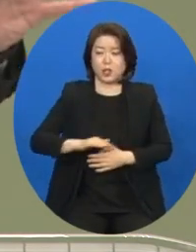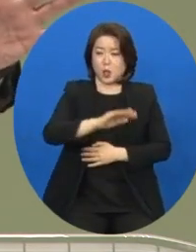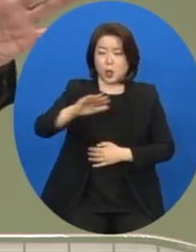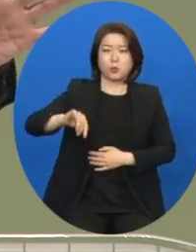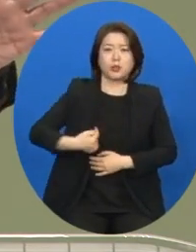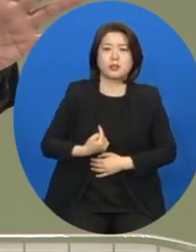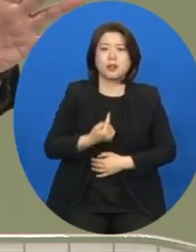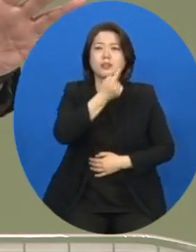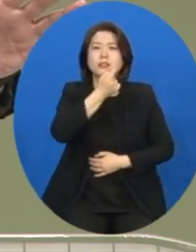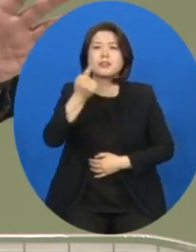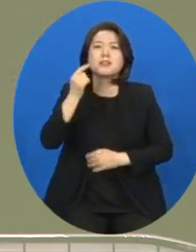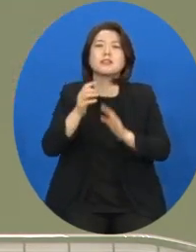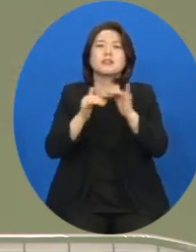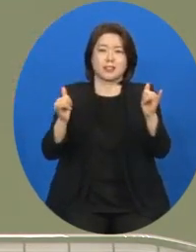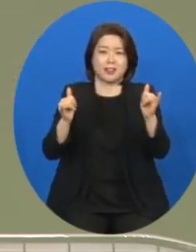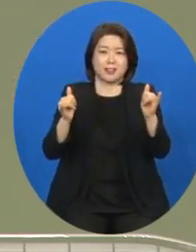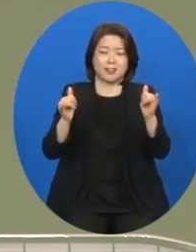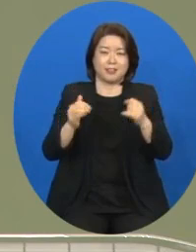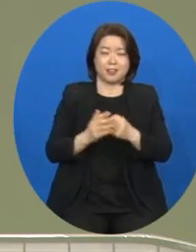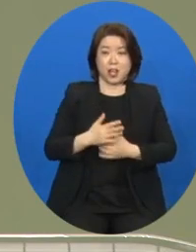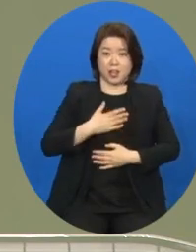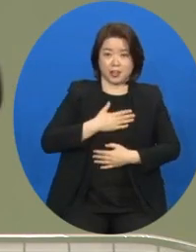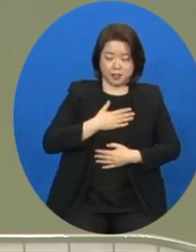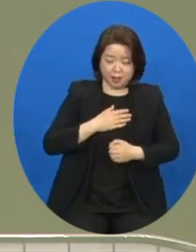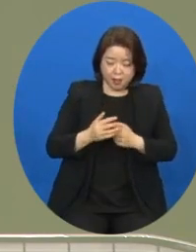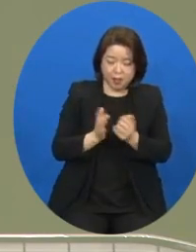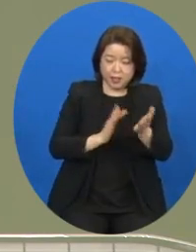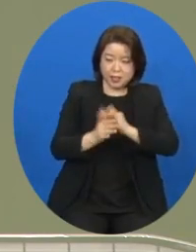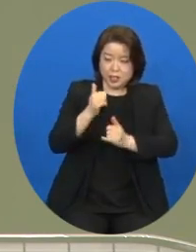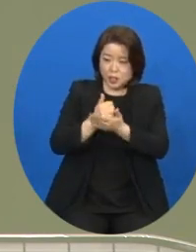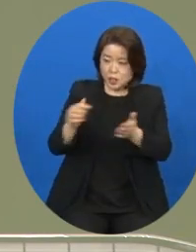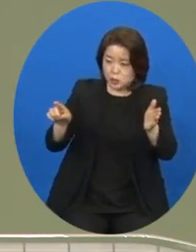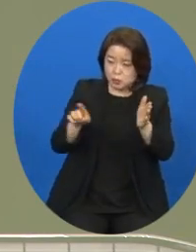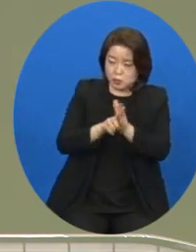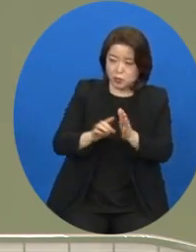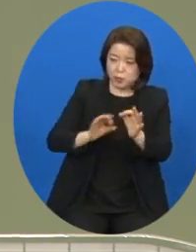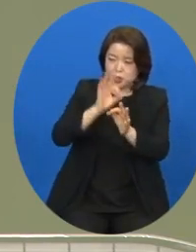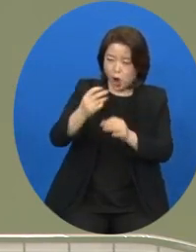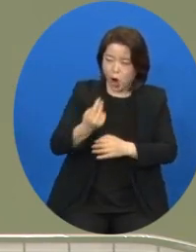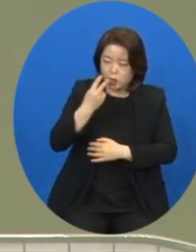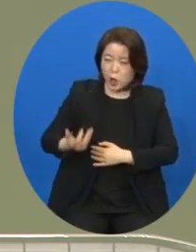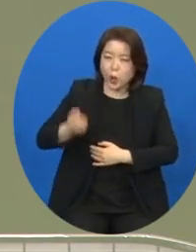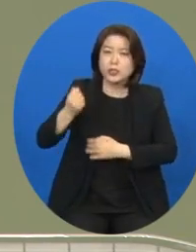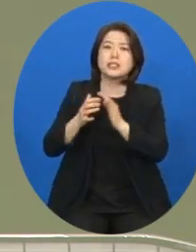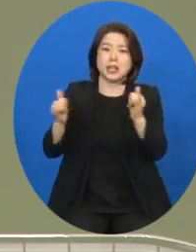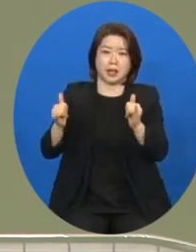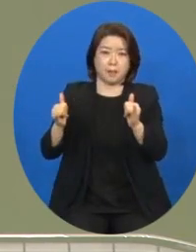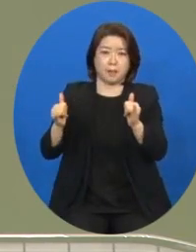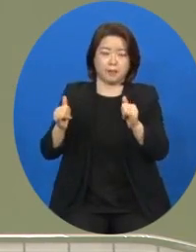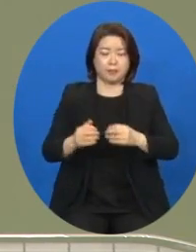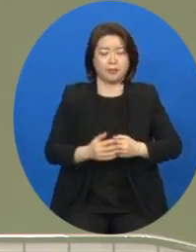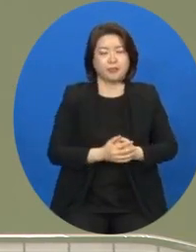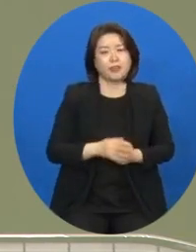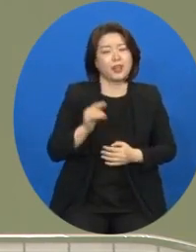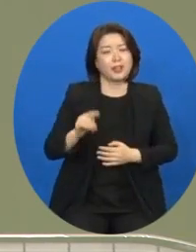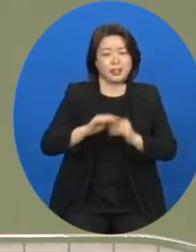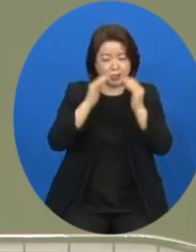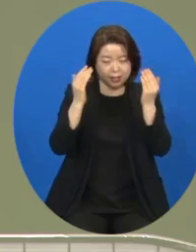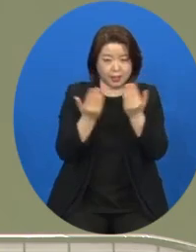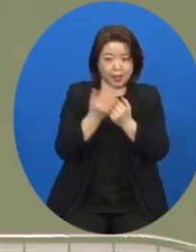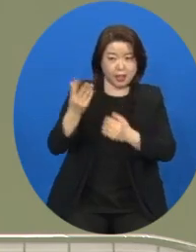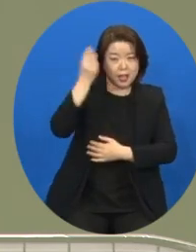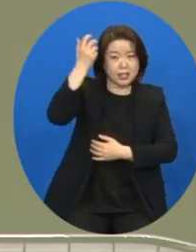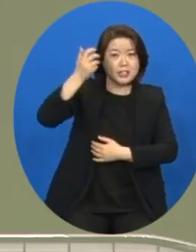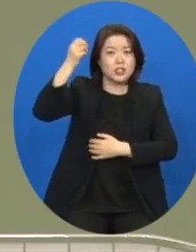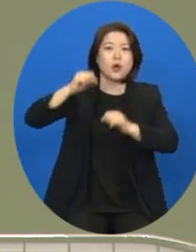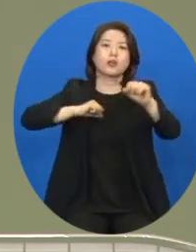자신이 증인입니다. 우리가 예수 믿고 영생을 얻은 사람이잖아요. 이것이 다 성령의